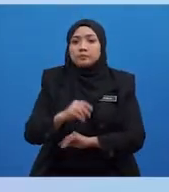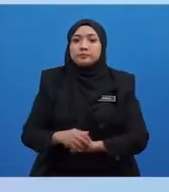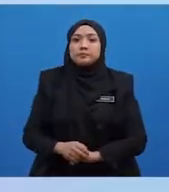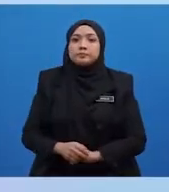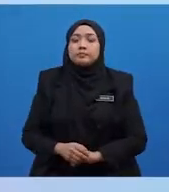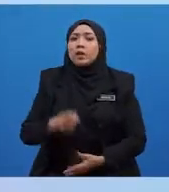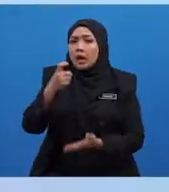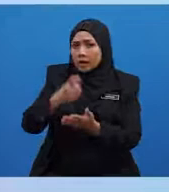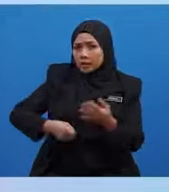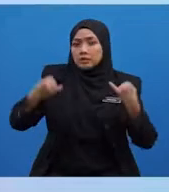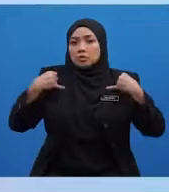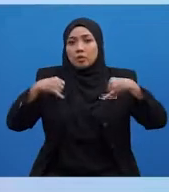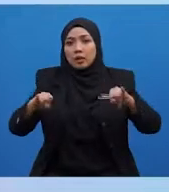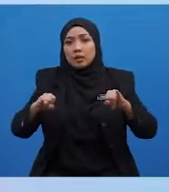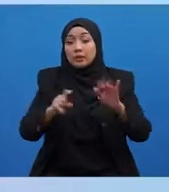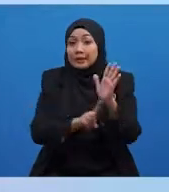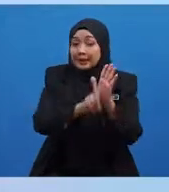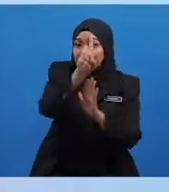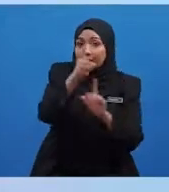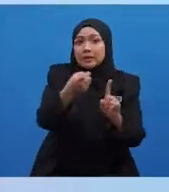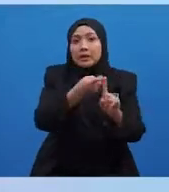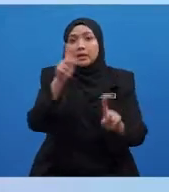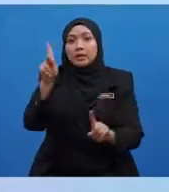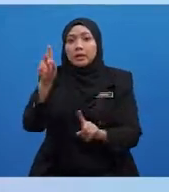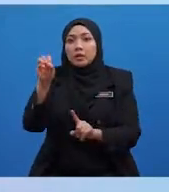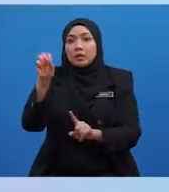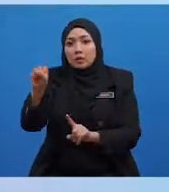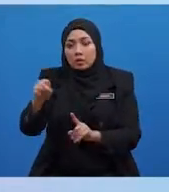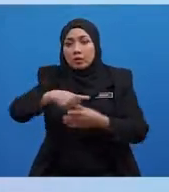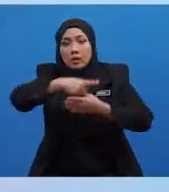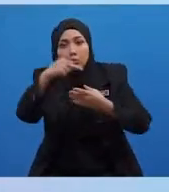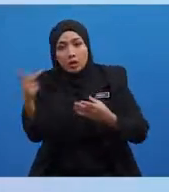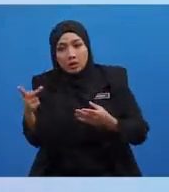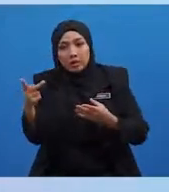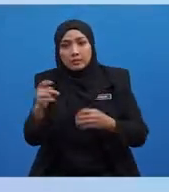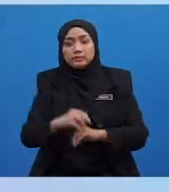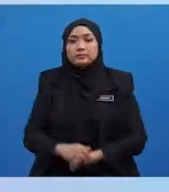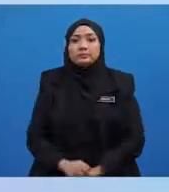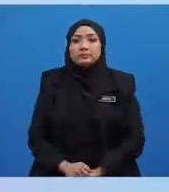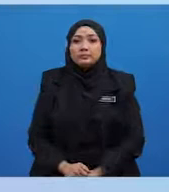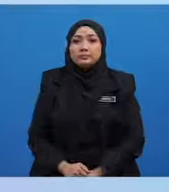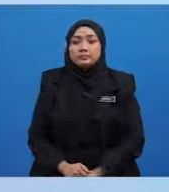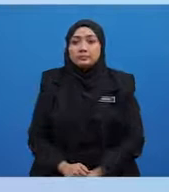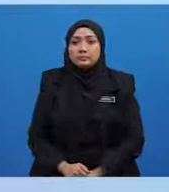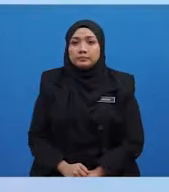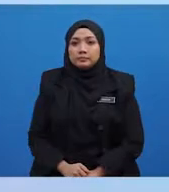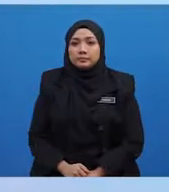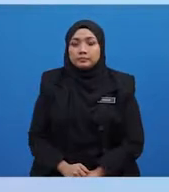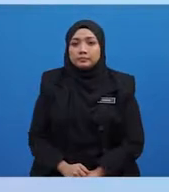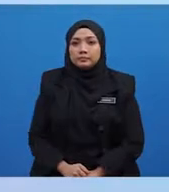iaitu harga jualan lebih tinggi daripada kos pengeluaran, iaitu markup price.